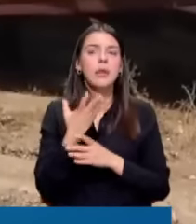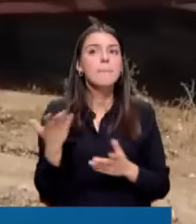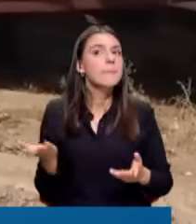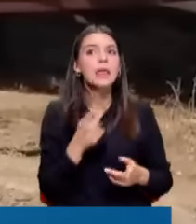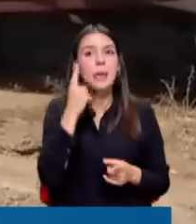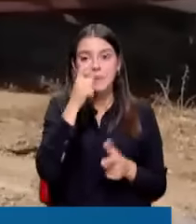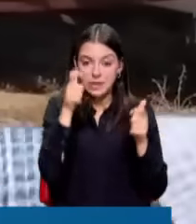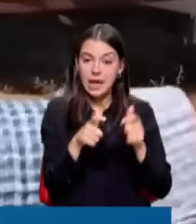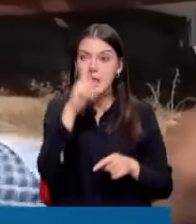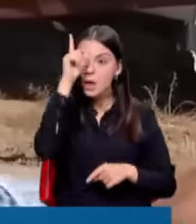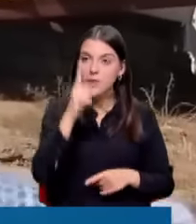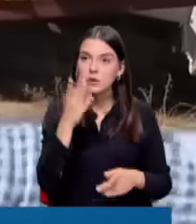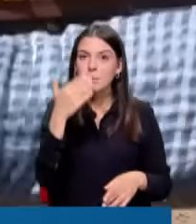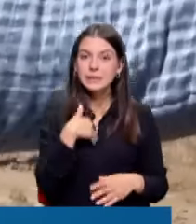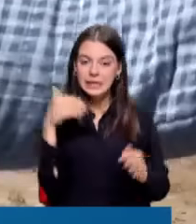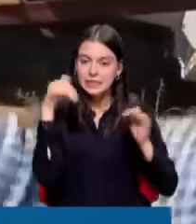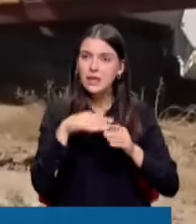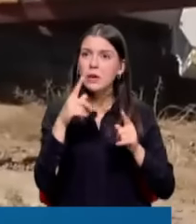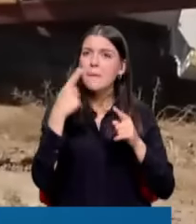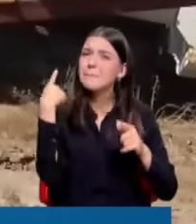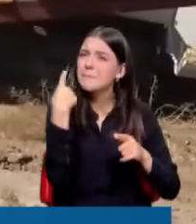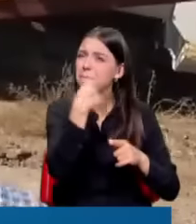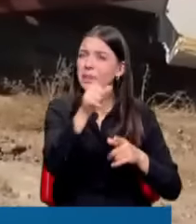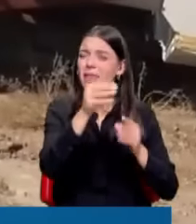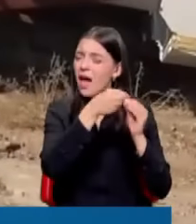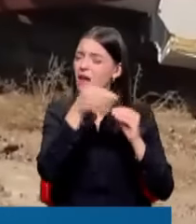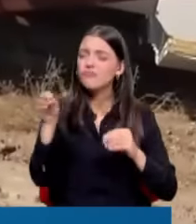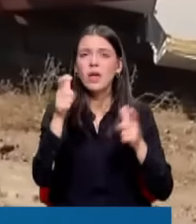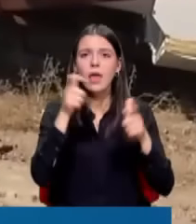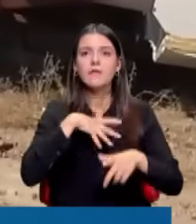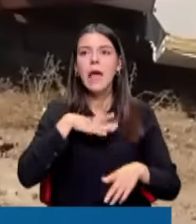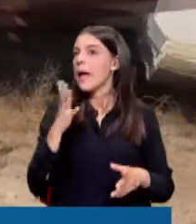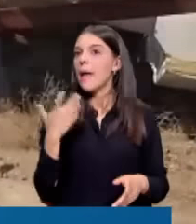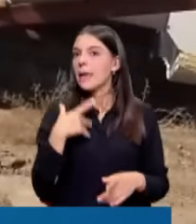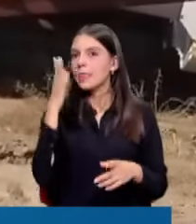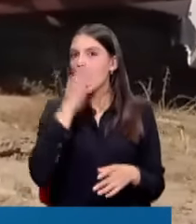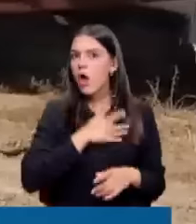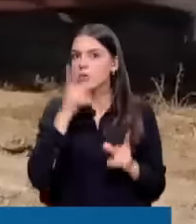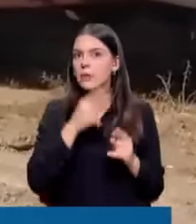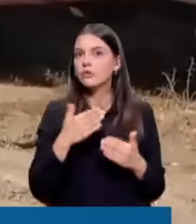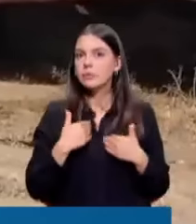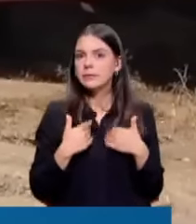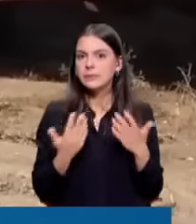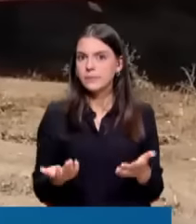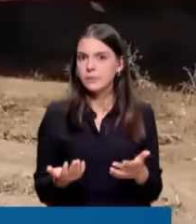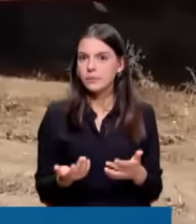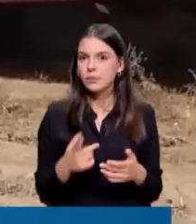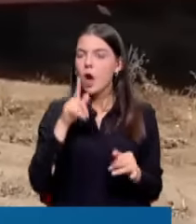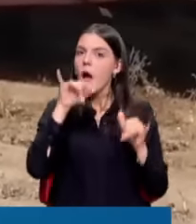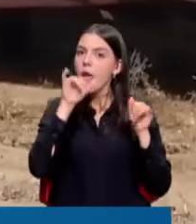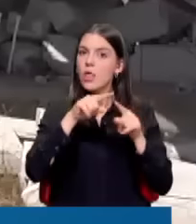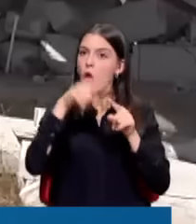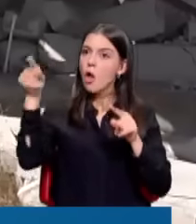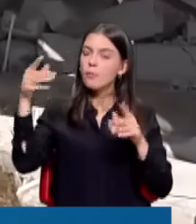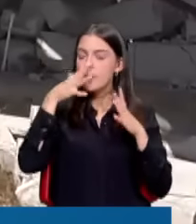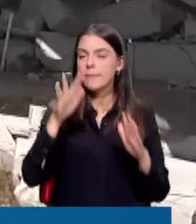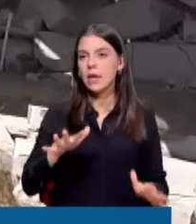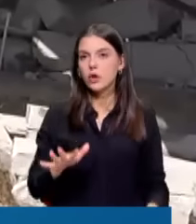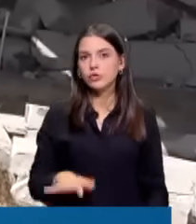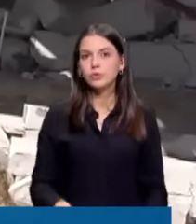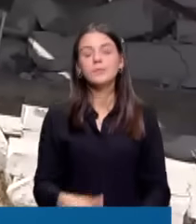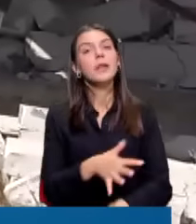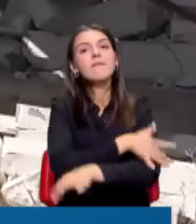yerden başlanacaksa bize gelinceye kadar binlerce yer vardı. Niye hemen bizimkinden başladılar? Aynı duyarlılığı onlara da yapmalarını bekleriz. Vali